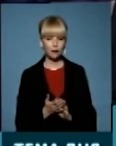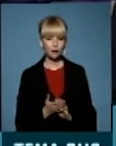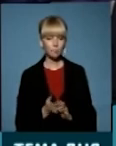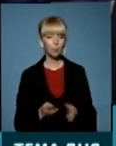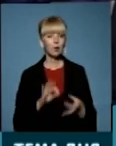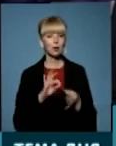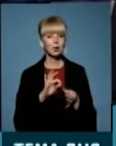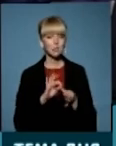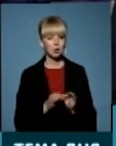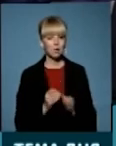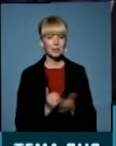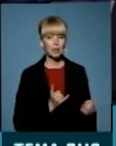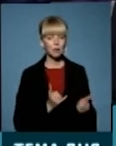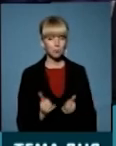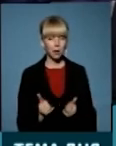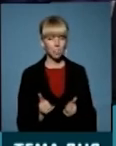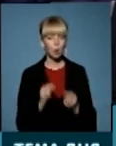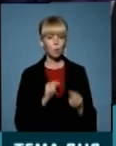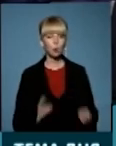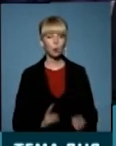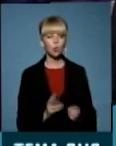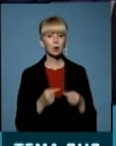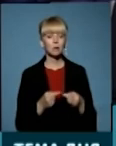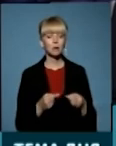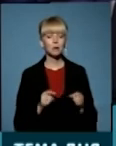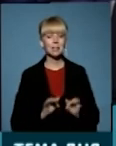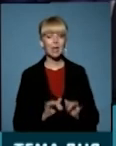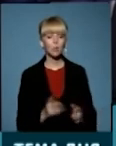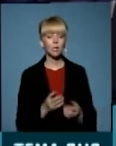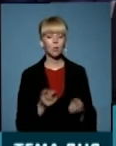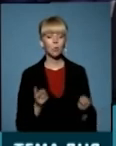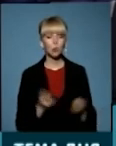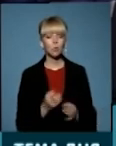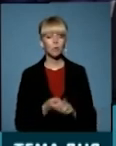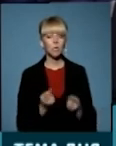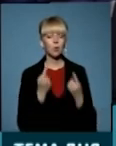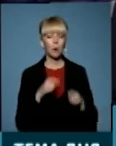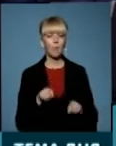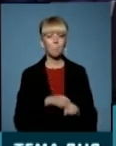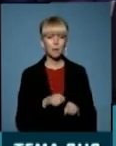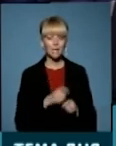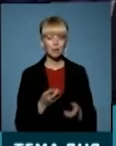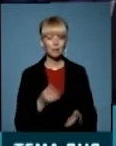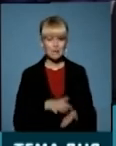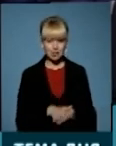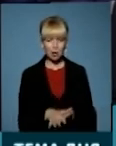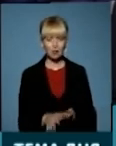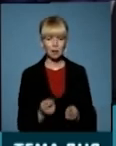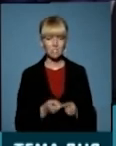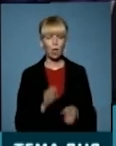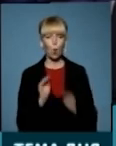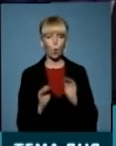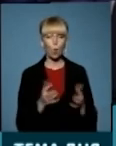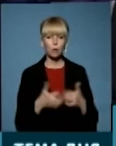складна з забезпеченням протипожежних заходів, які потребують значних матеріальних затрат. Це